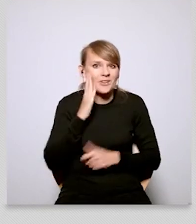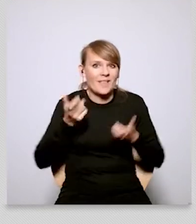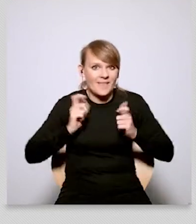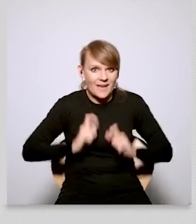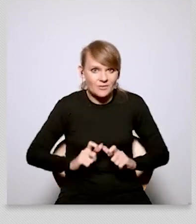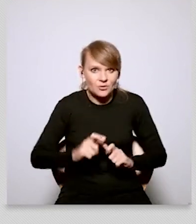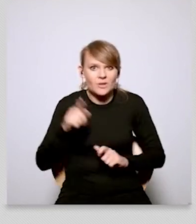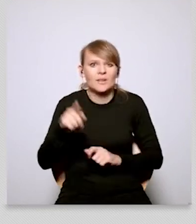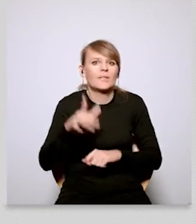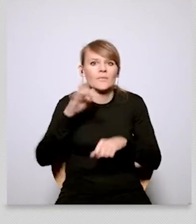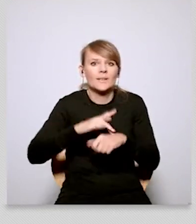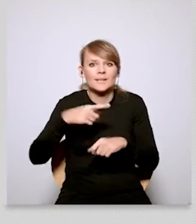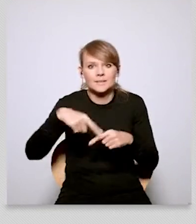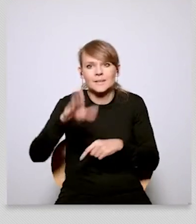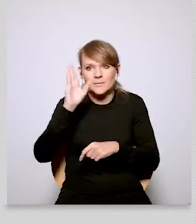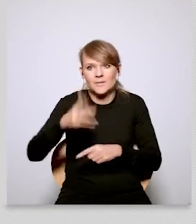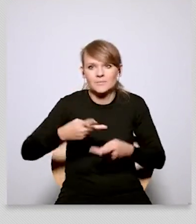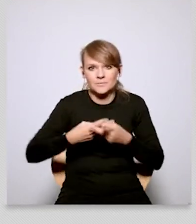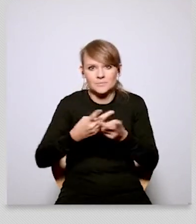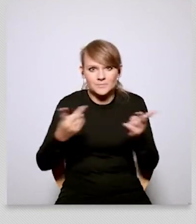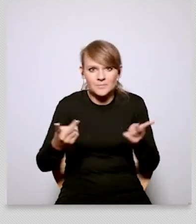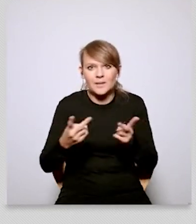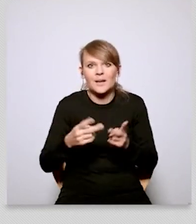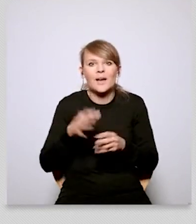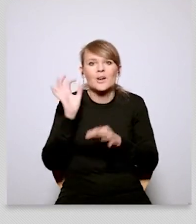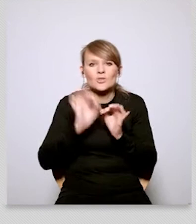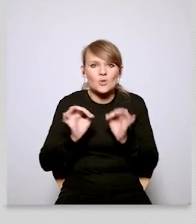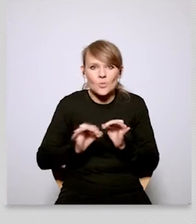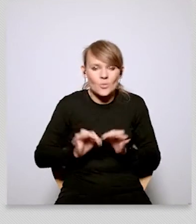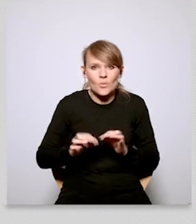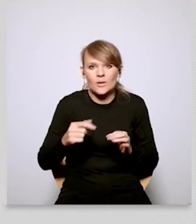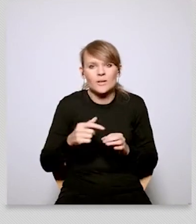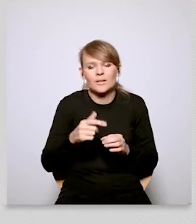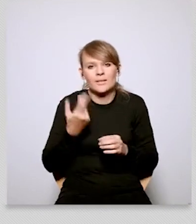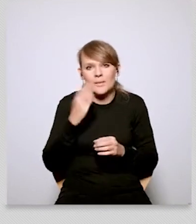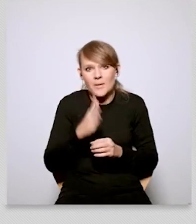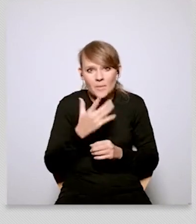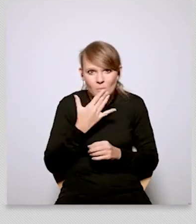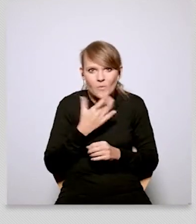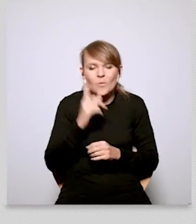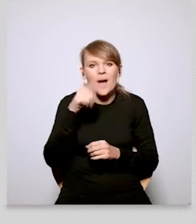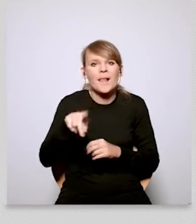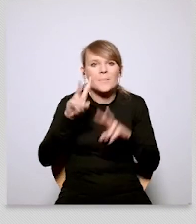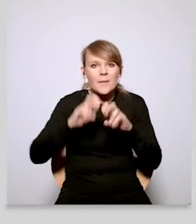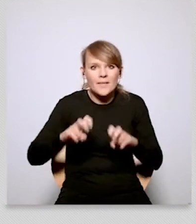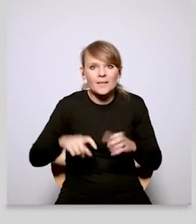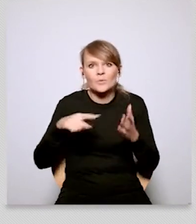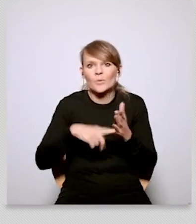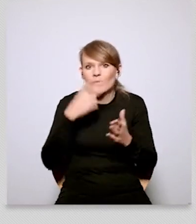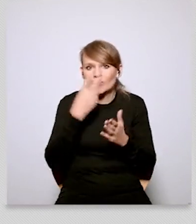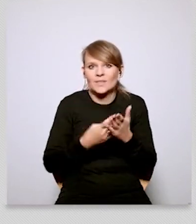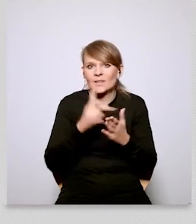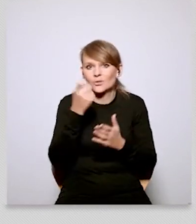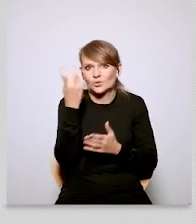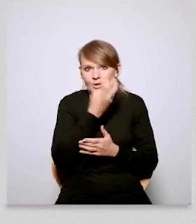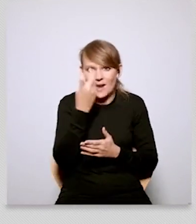wyniki opublikowane. O szczegółów nie będę mówił, ale z tego badania wynika tak naprawdę coś bardzo ciekawego i też podobnego, co